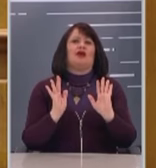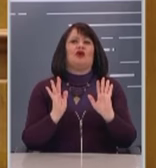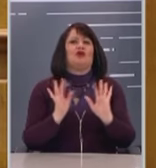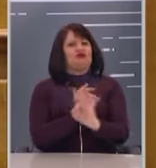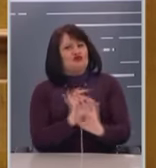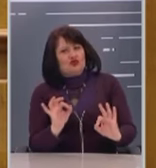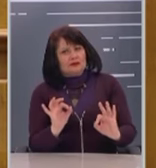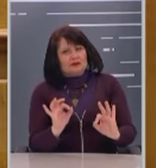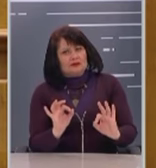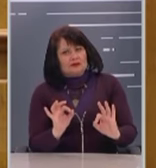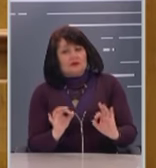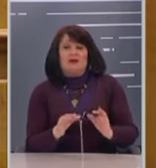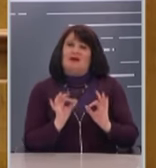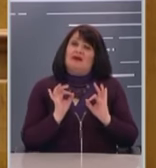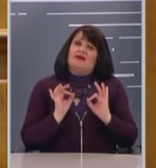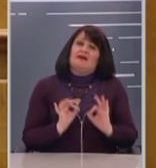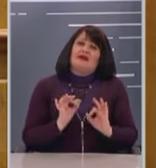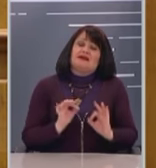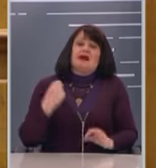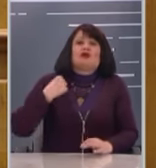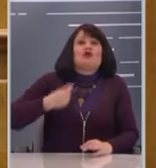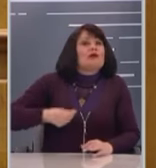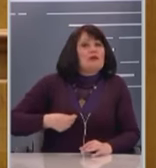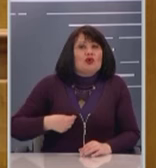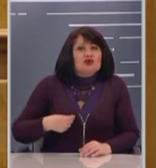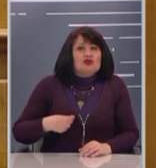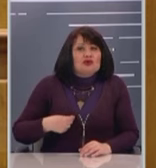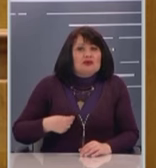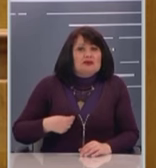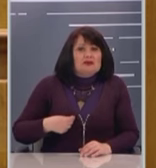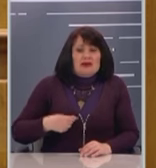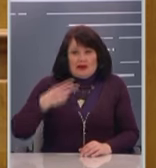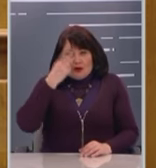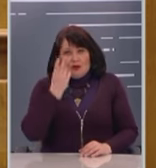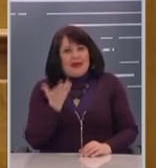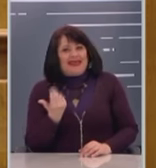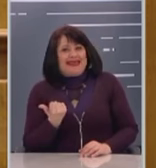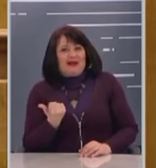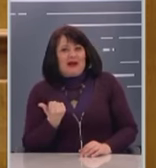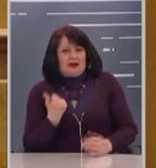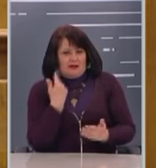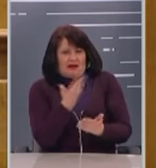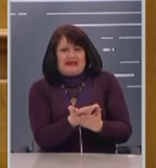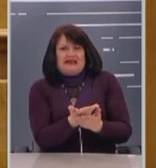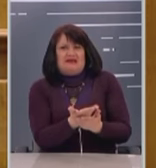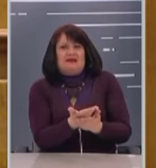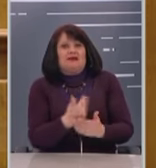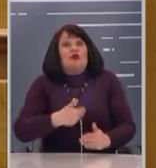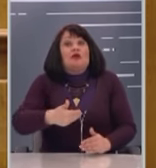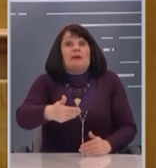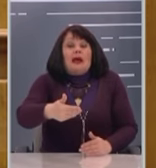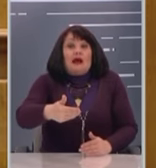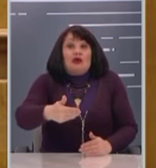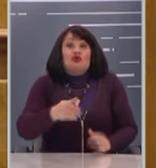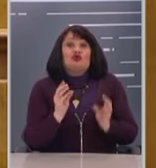αλόβητο και βεβαίως χωρίς το δημόσιο να έχει κανένα δικαίωμα να διεκδικήσει ούτε τότε στο μέλλον